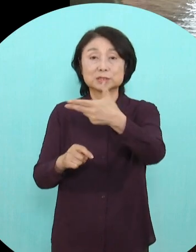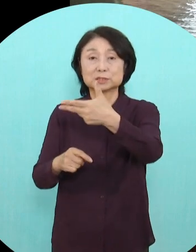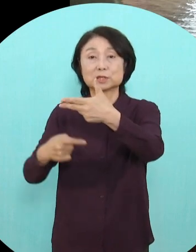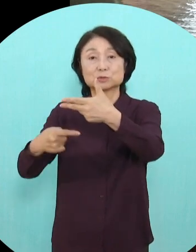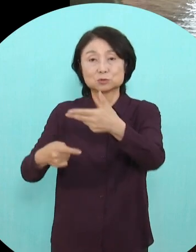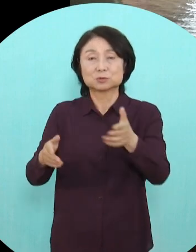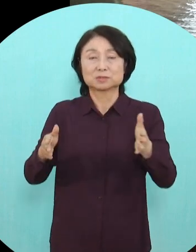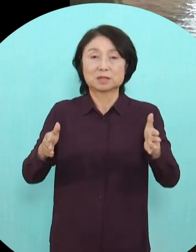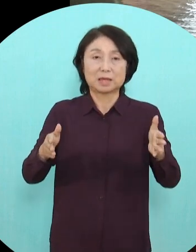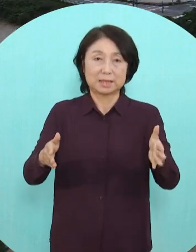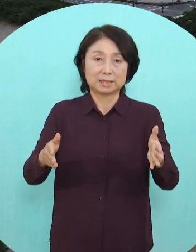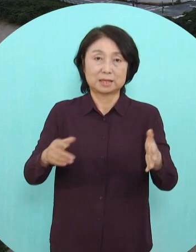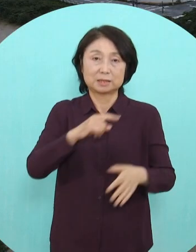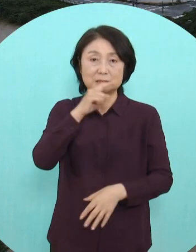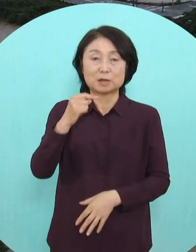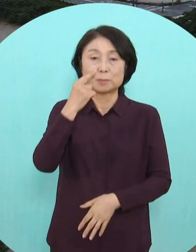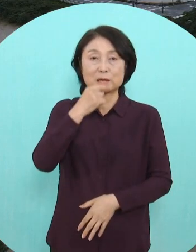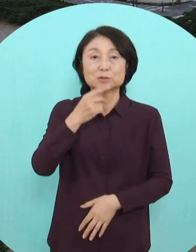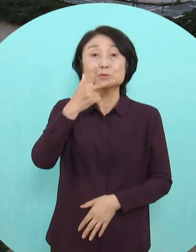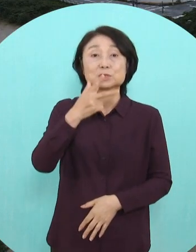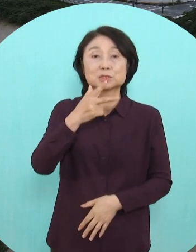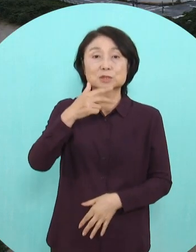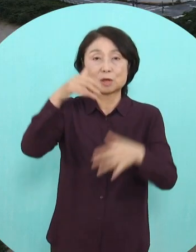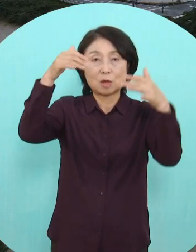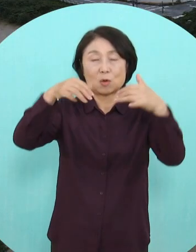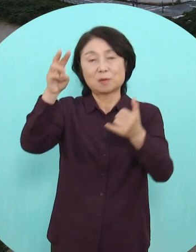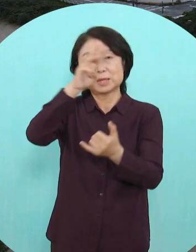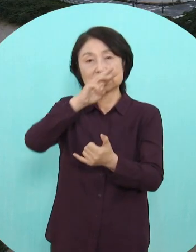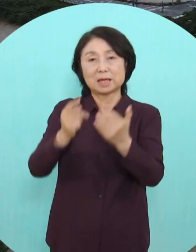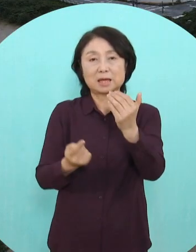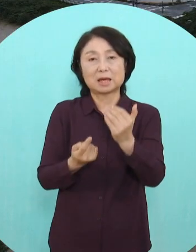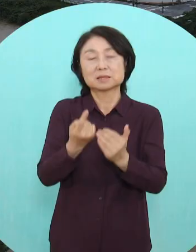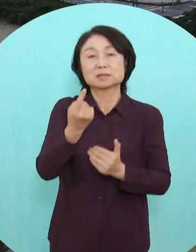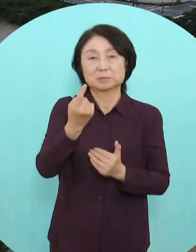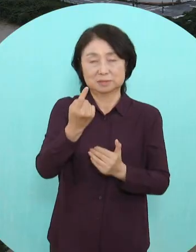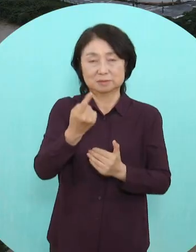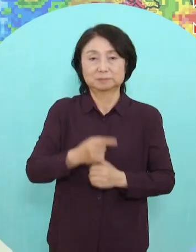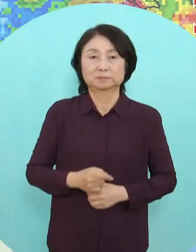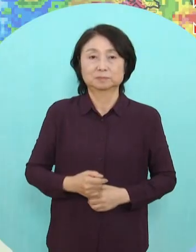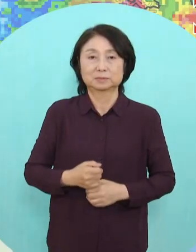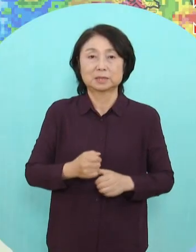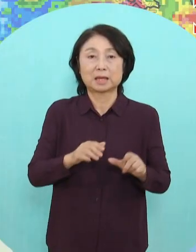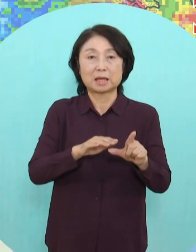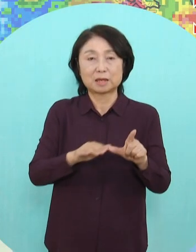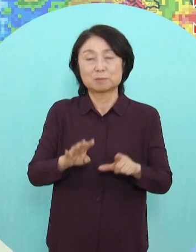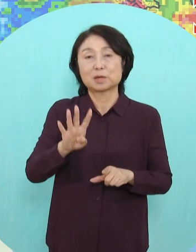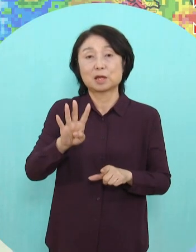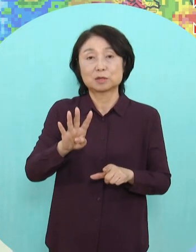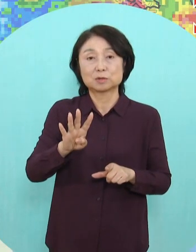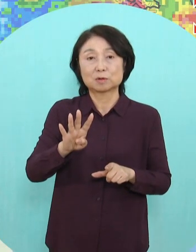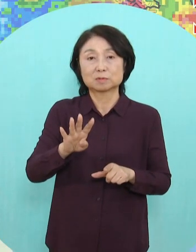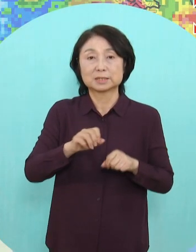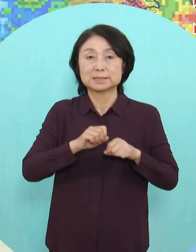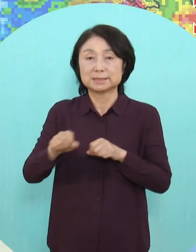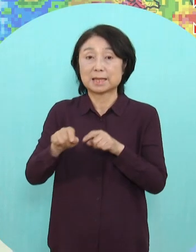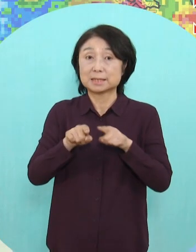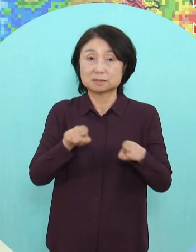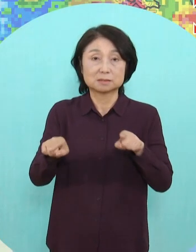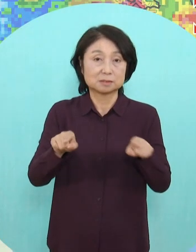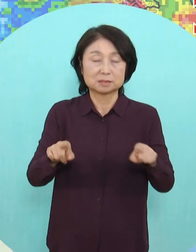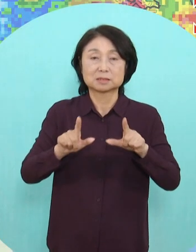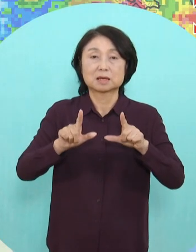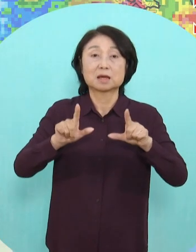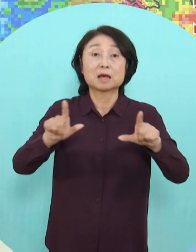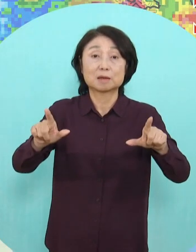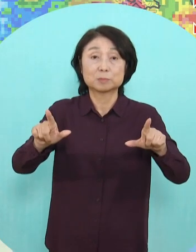から7月1日にかけて山口市で大雨災害が発生しました。警戒レベル4、避難指示が発令